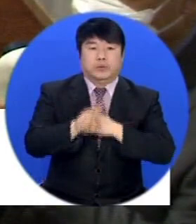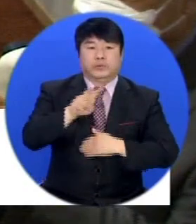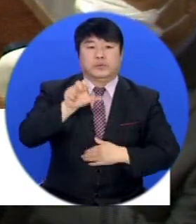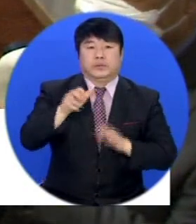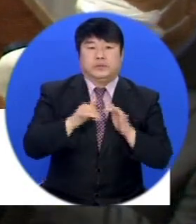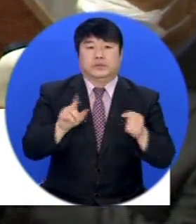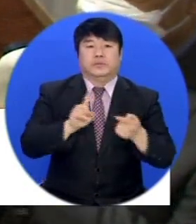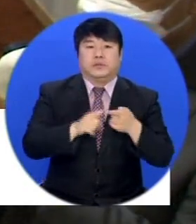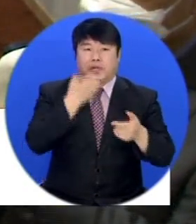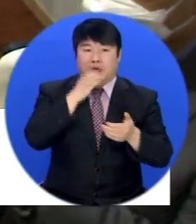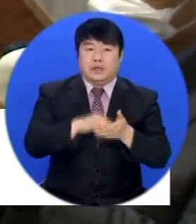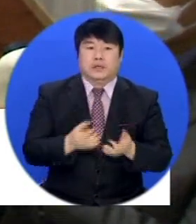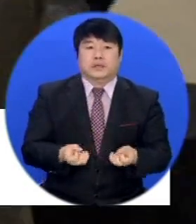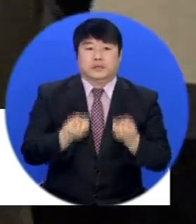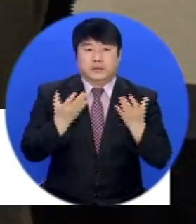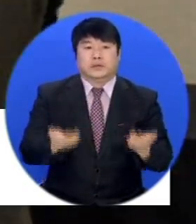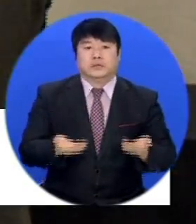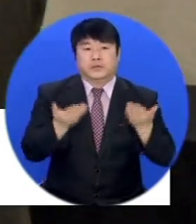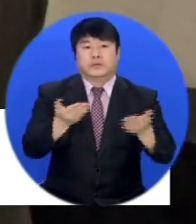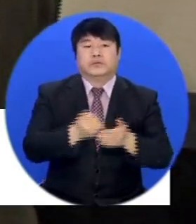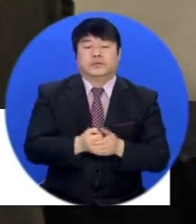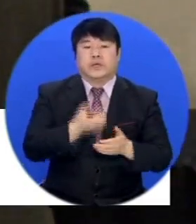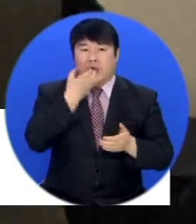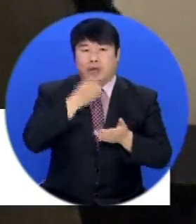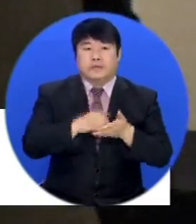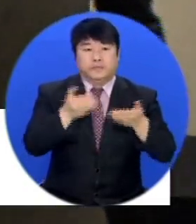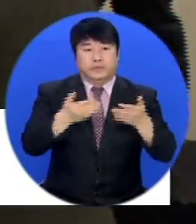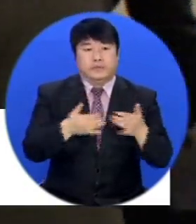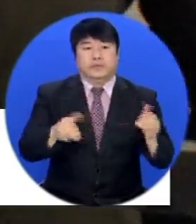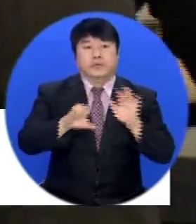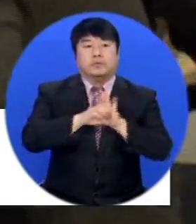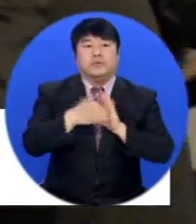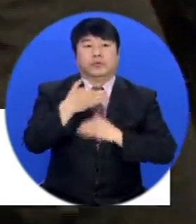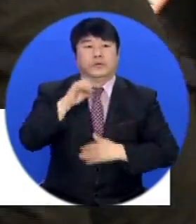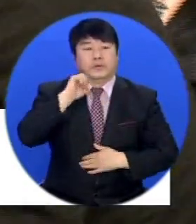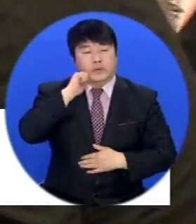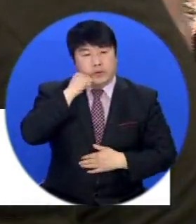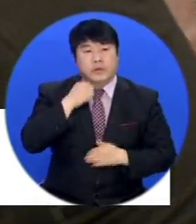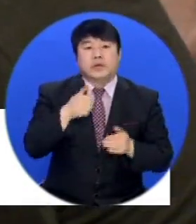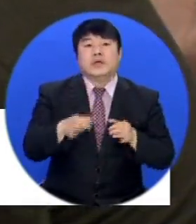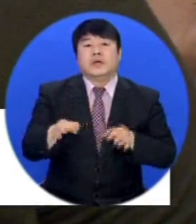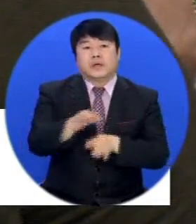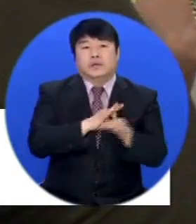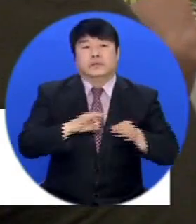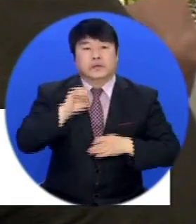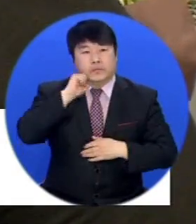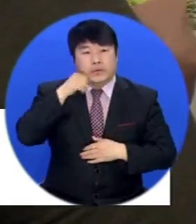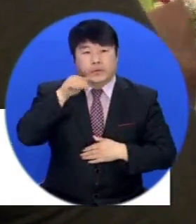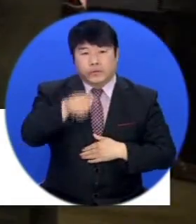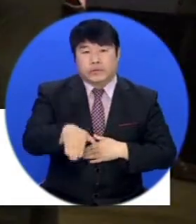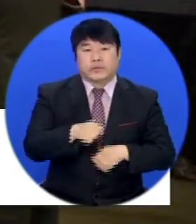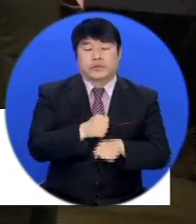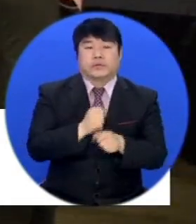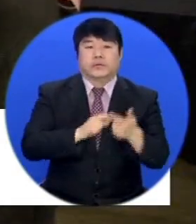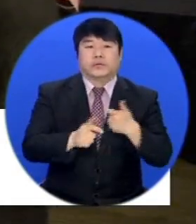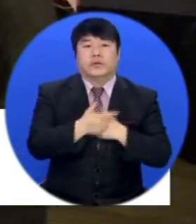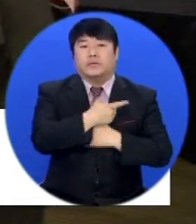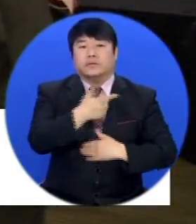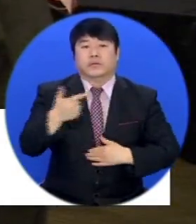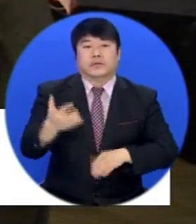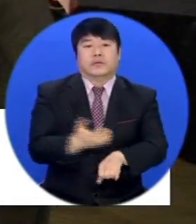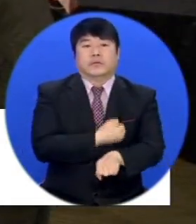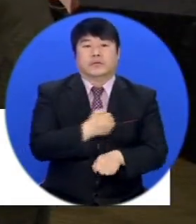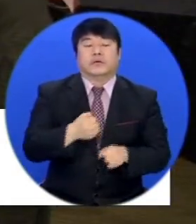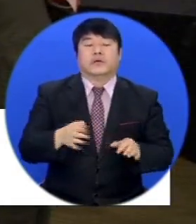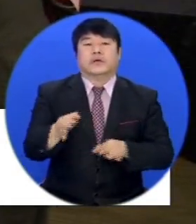대한 시상을 했습니다. 수상자들은 코로나19로 실물경제가 침체되면서 어려움이 가중되고 있는